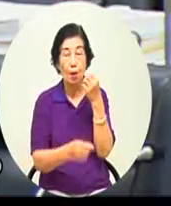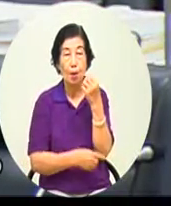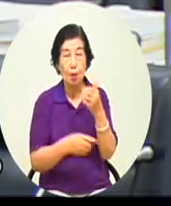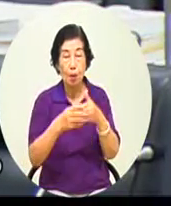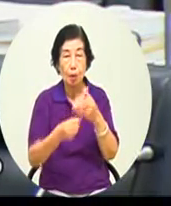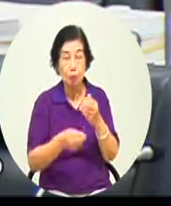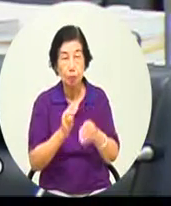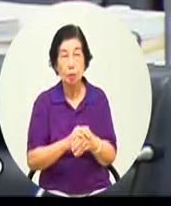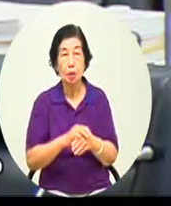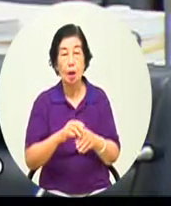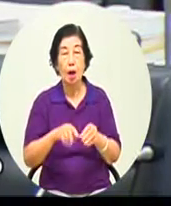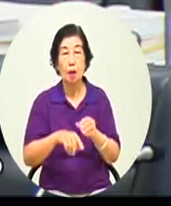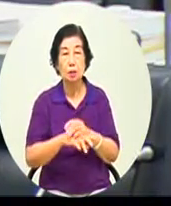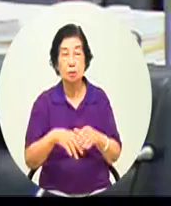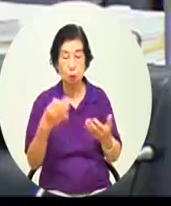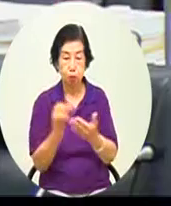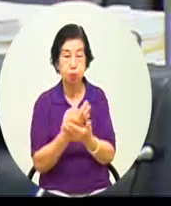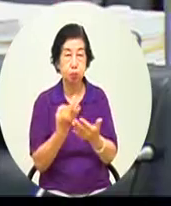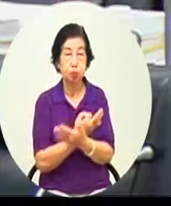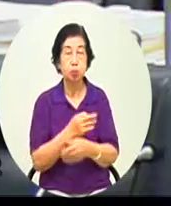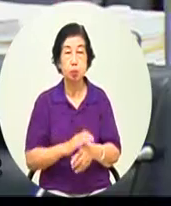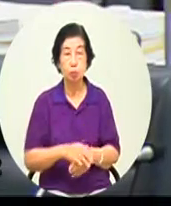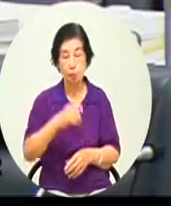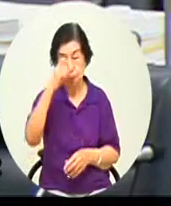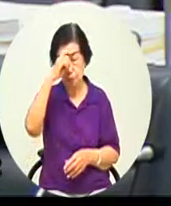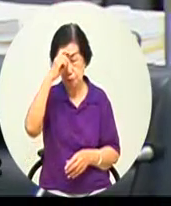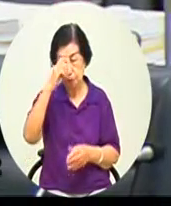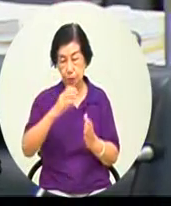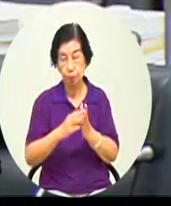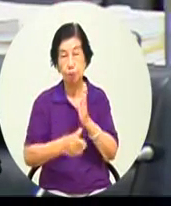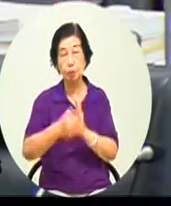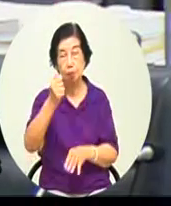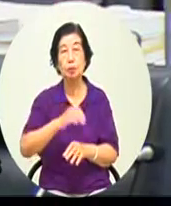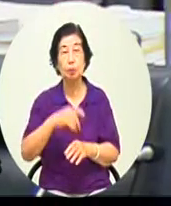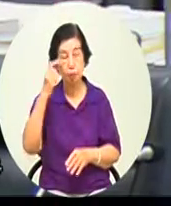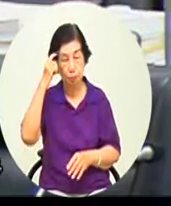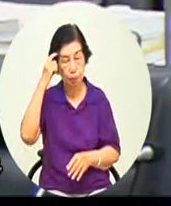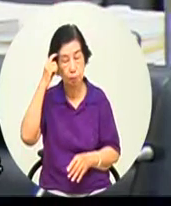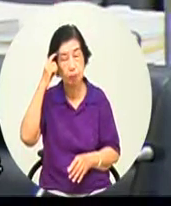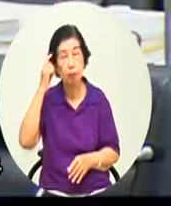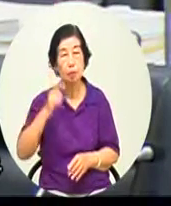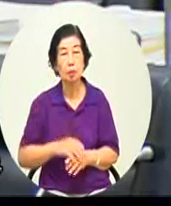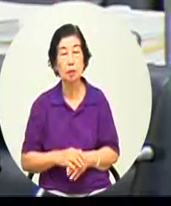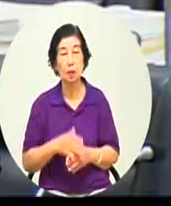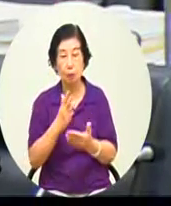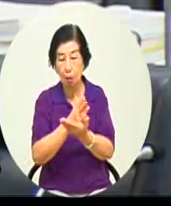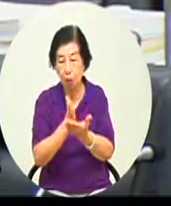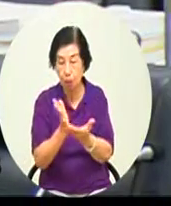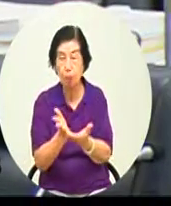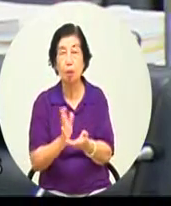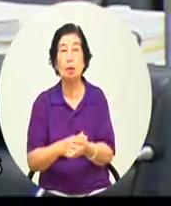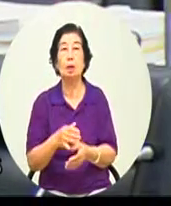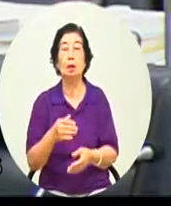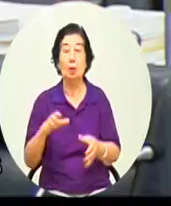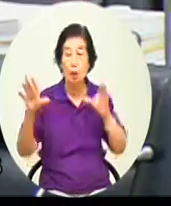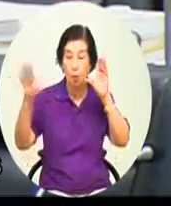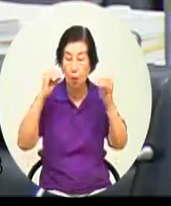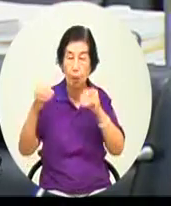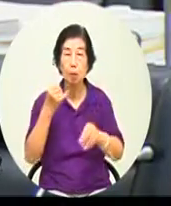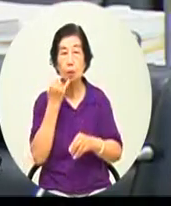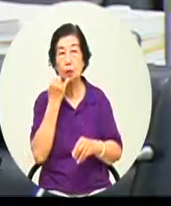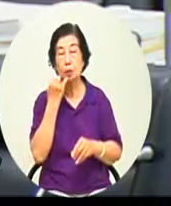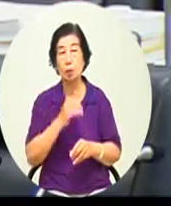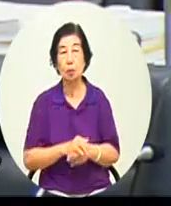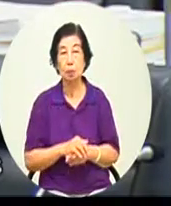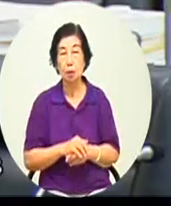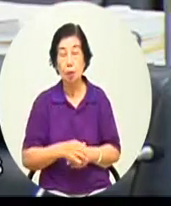洞。我希望我们的局长集思广益啊。那高雄虽然呢、劳工朋友